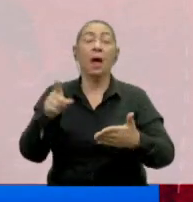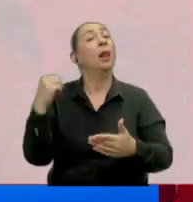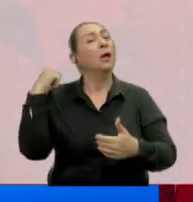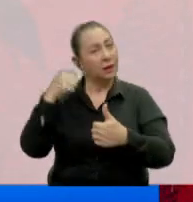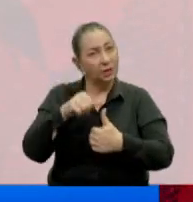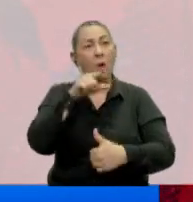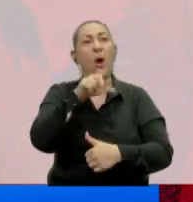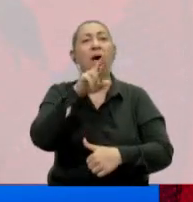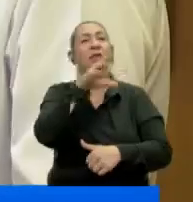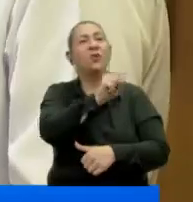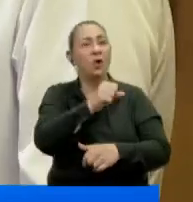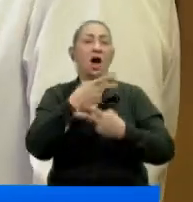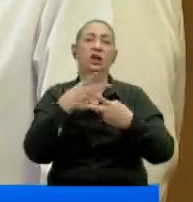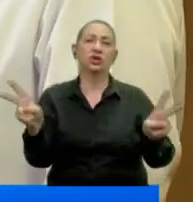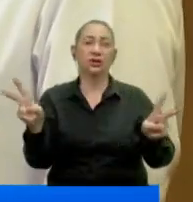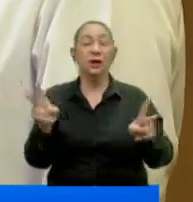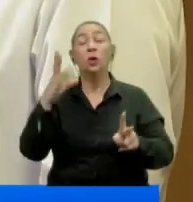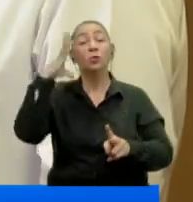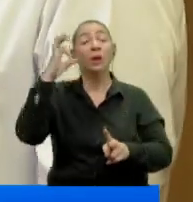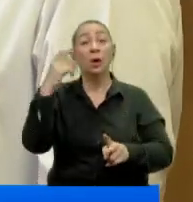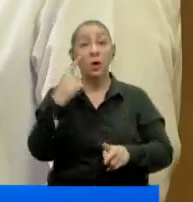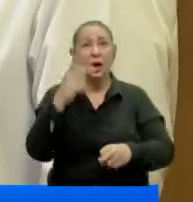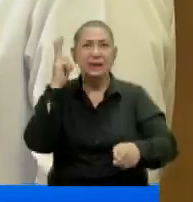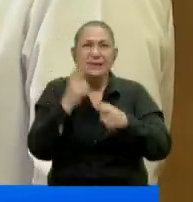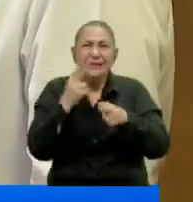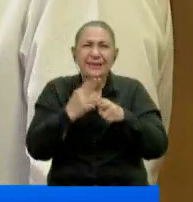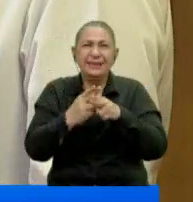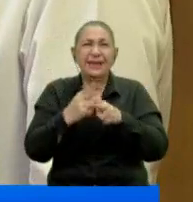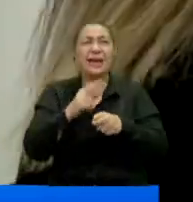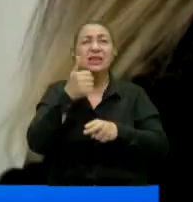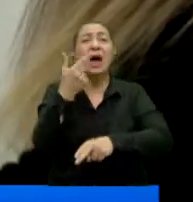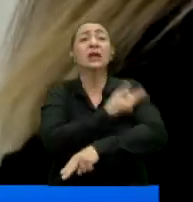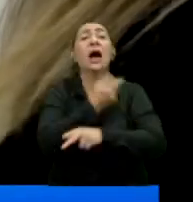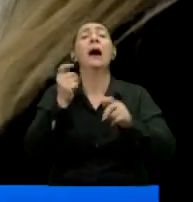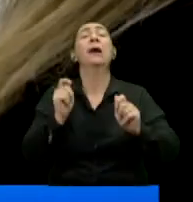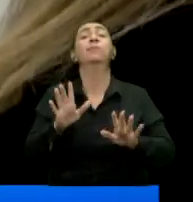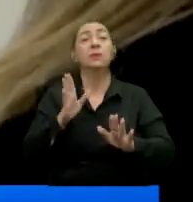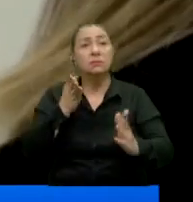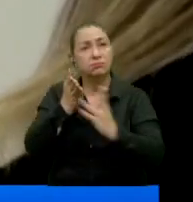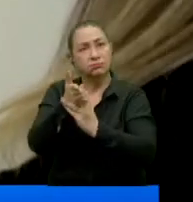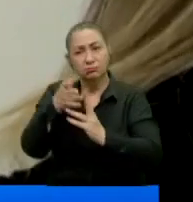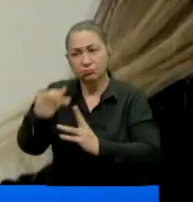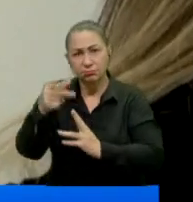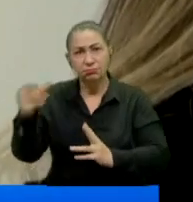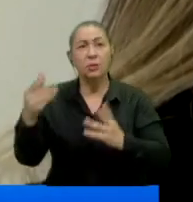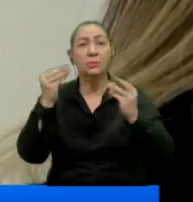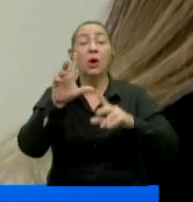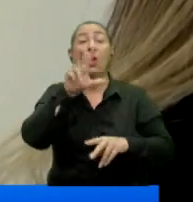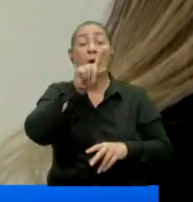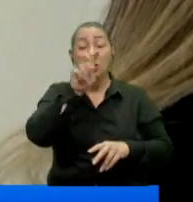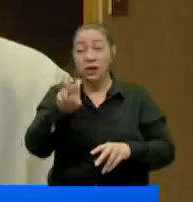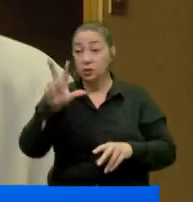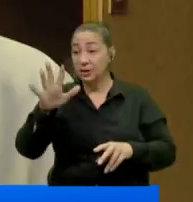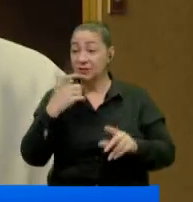Yeniden o randevularda açıldı. Uzmanlara göre ise hızlanılması, hiç aşı yaptırmayanlara ulaşılması gerekiyor. 18-35